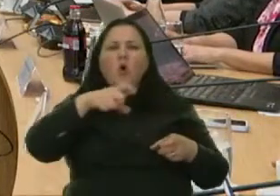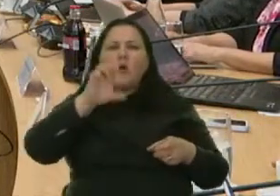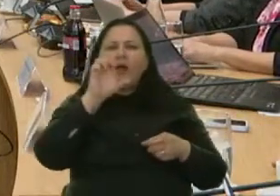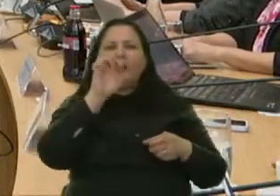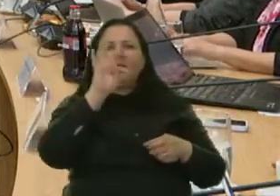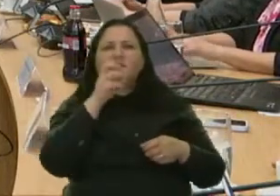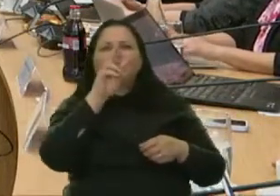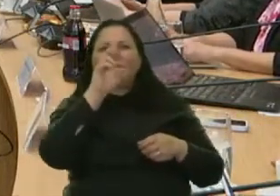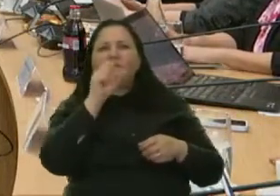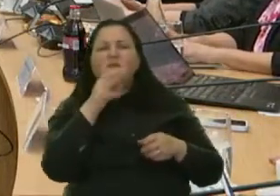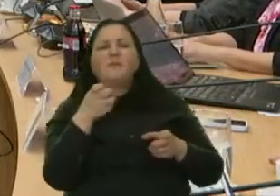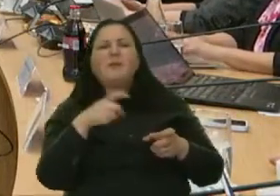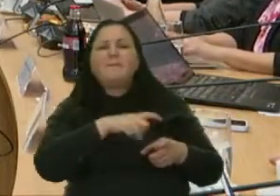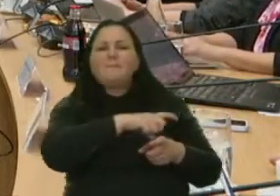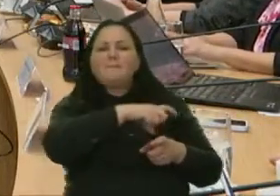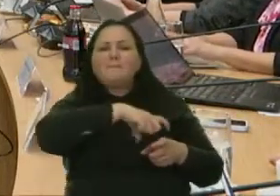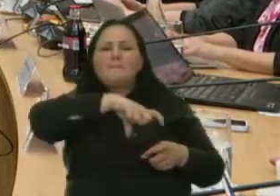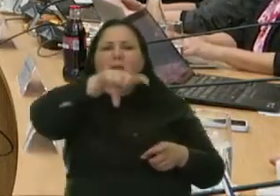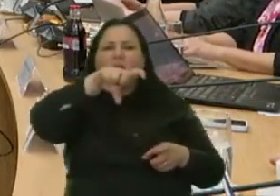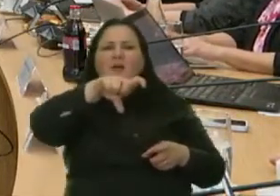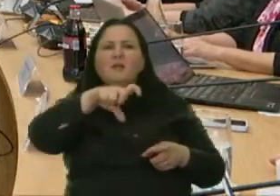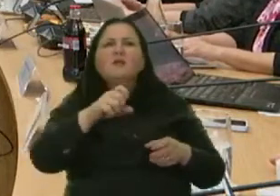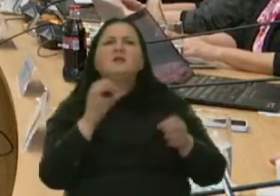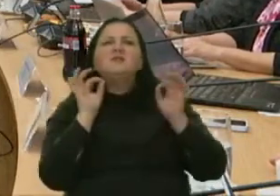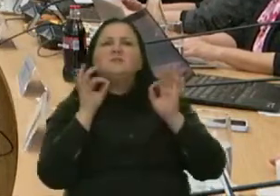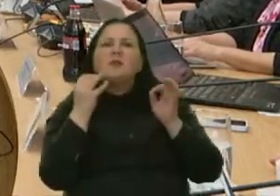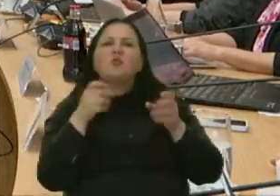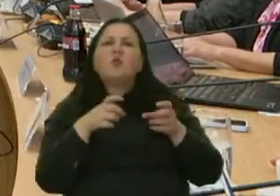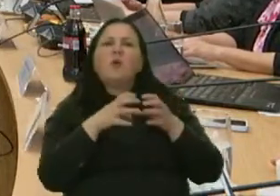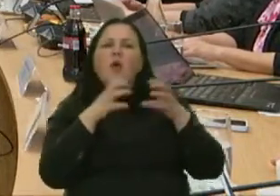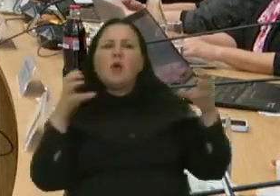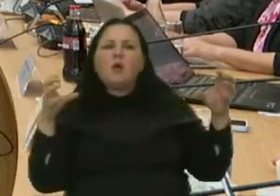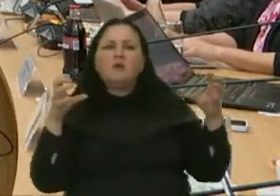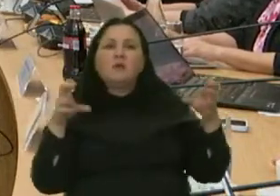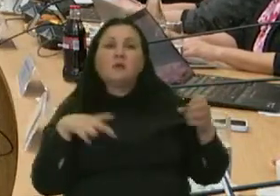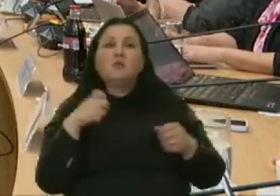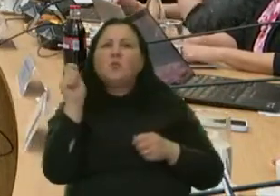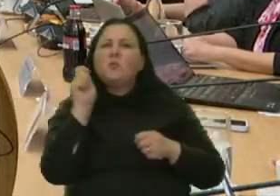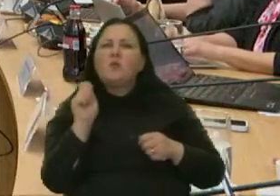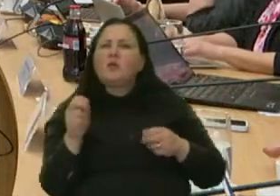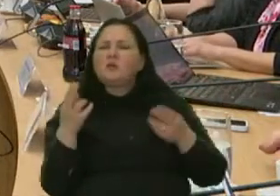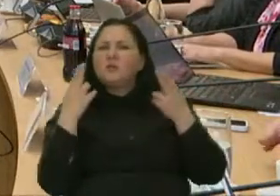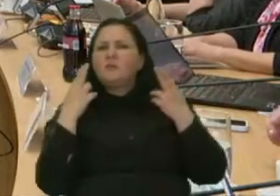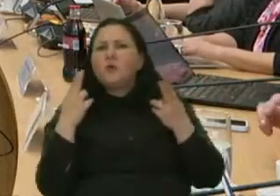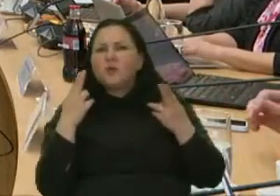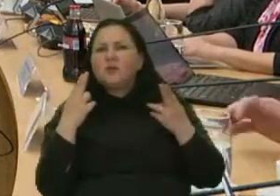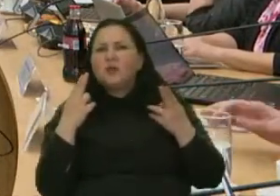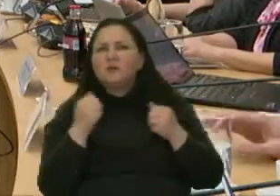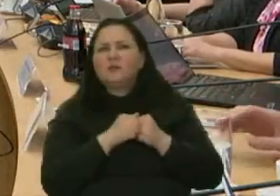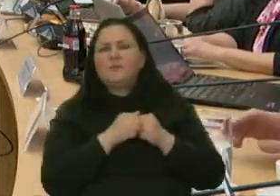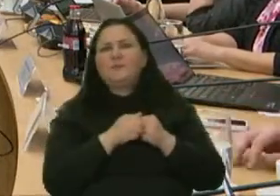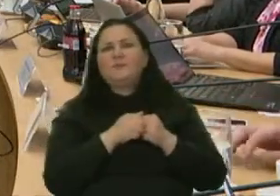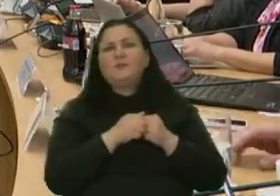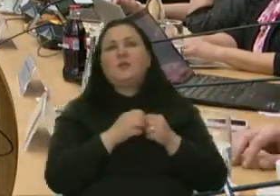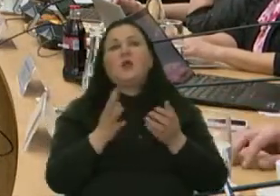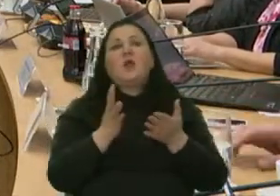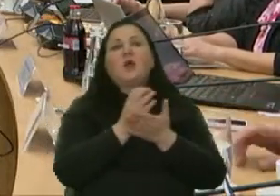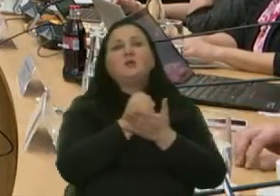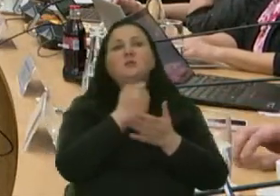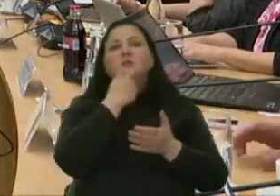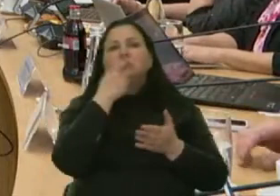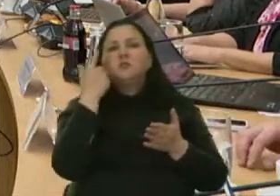în comun pe bandă dedicată este un proiect imperativ al planului de mobilitate urbană al municipiului Cluj Napoca adoptat